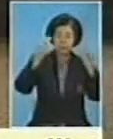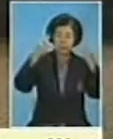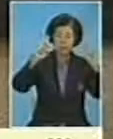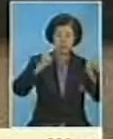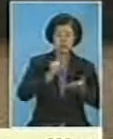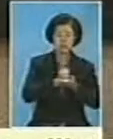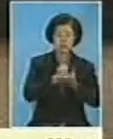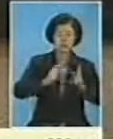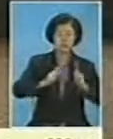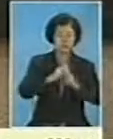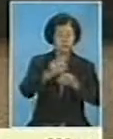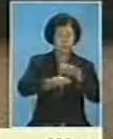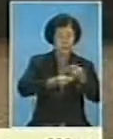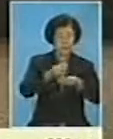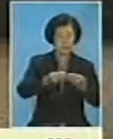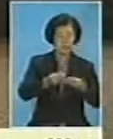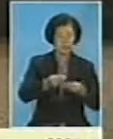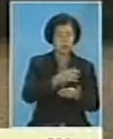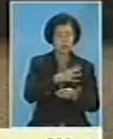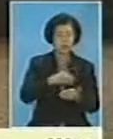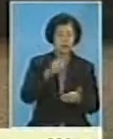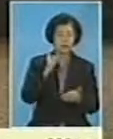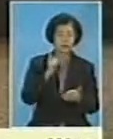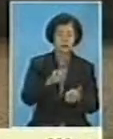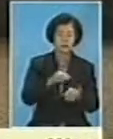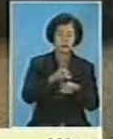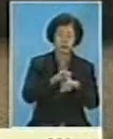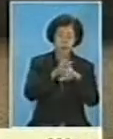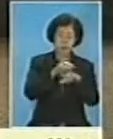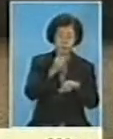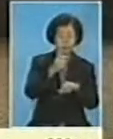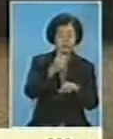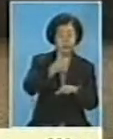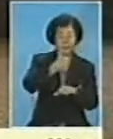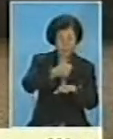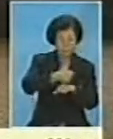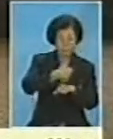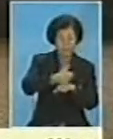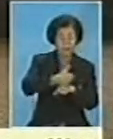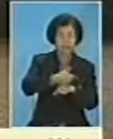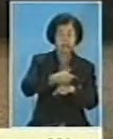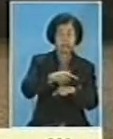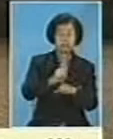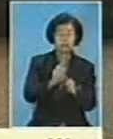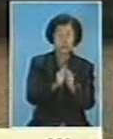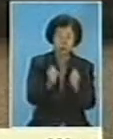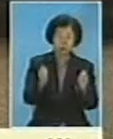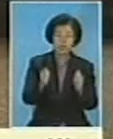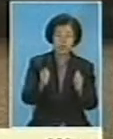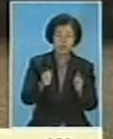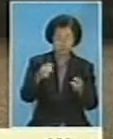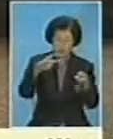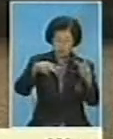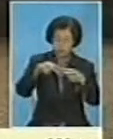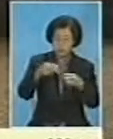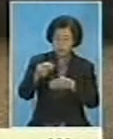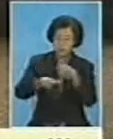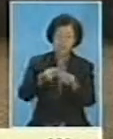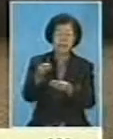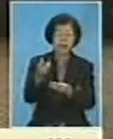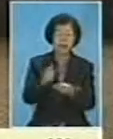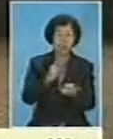พาณิชย์และดำรงตำแหน่งเป็นประธานอนุกรรมการพิจารณาระบายข้าวช่วงระยะเวลา